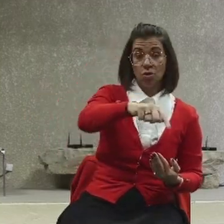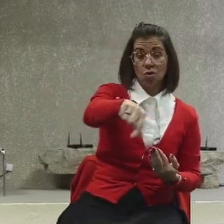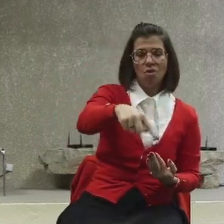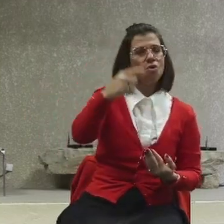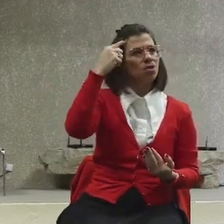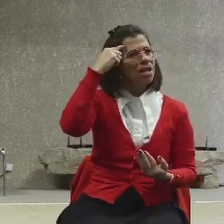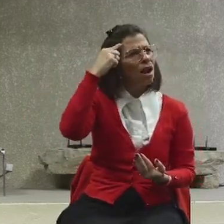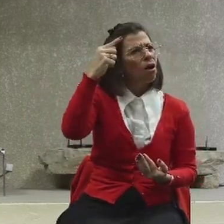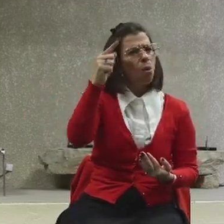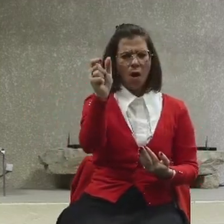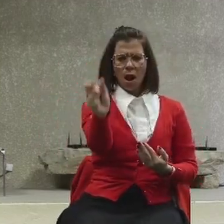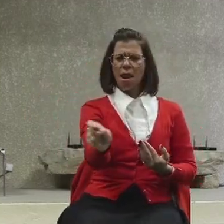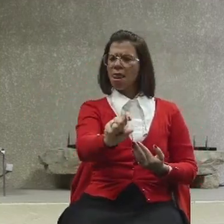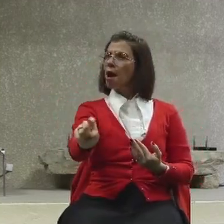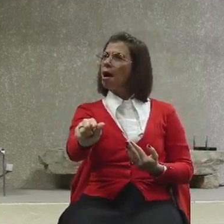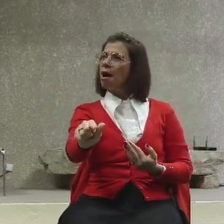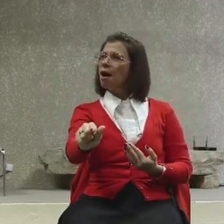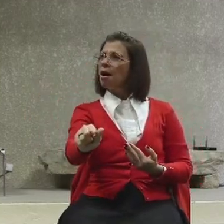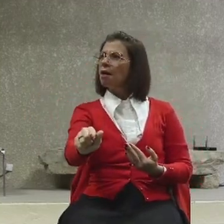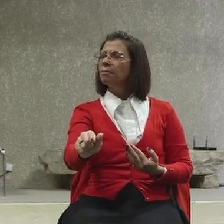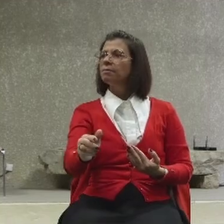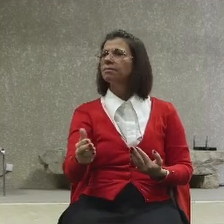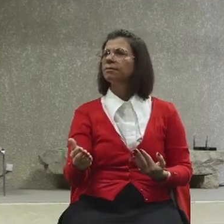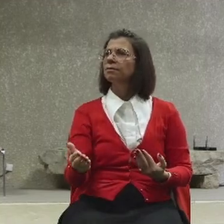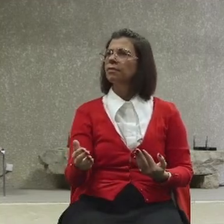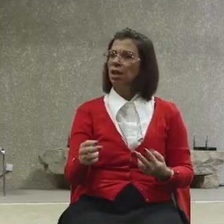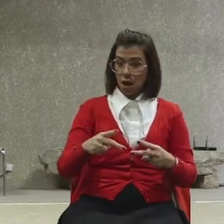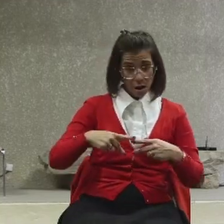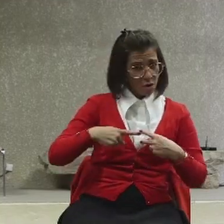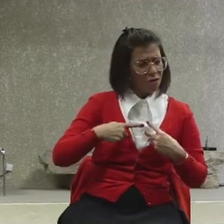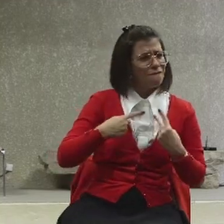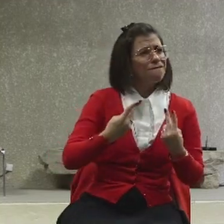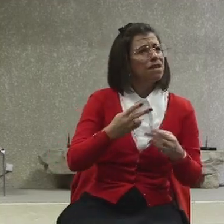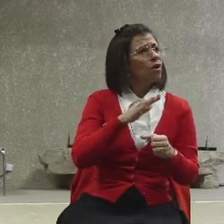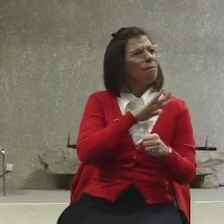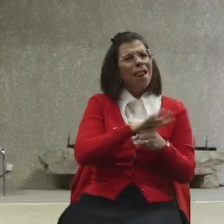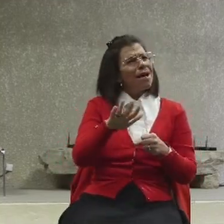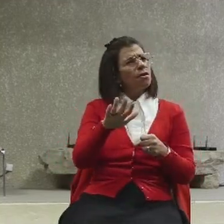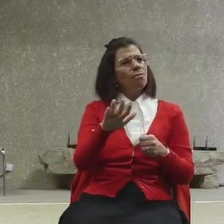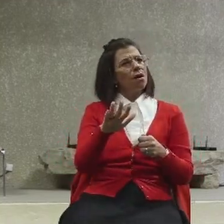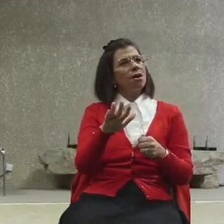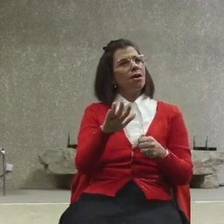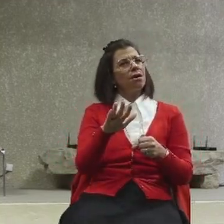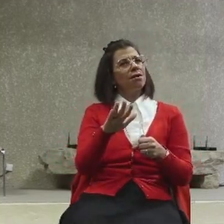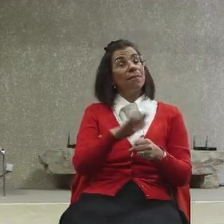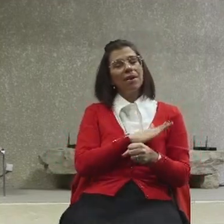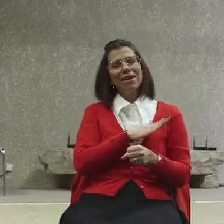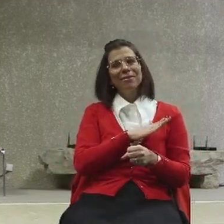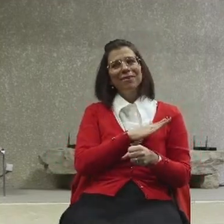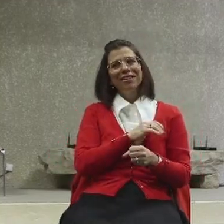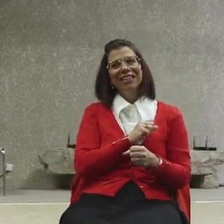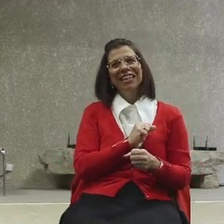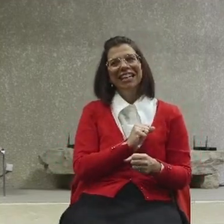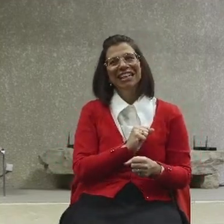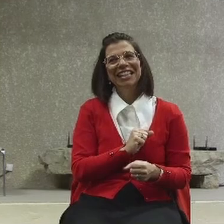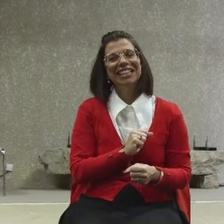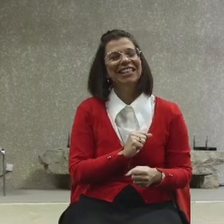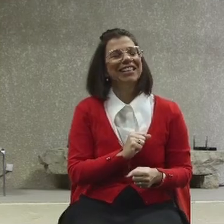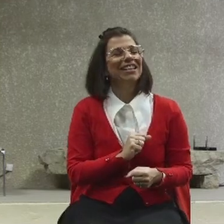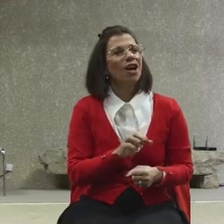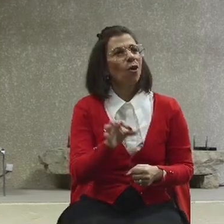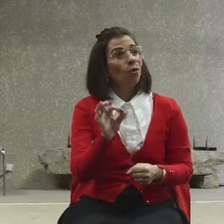il peut aller dans la direction de l'esprit. C'est la base, la croix du calvaire, c'est la base de la marche par